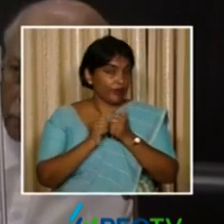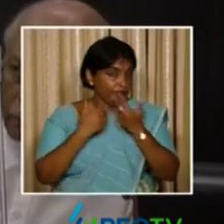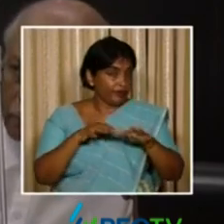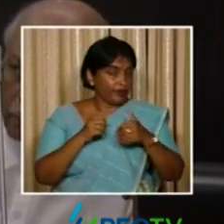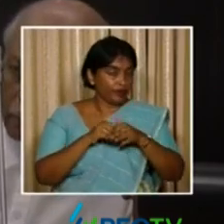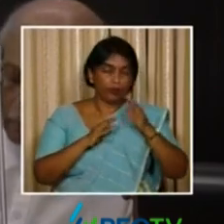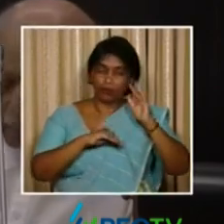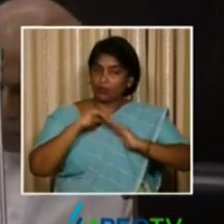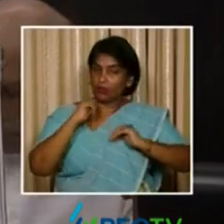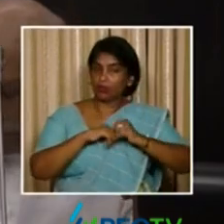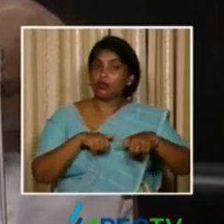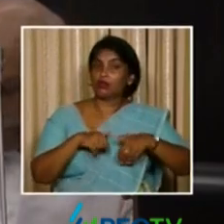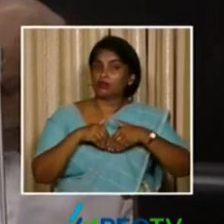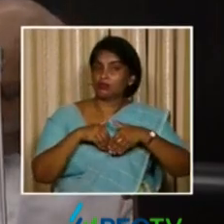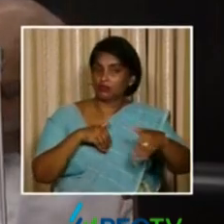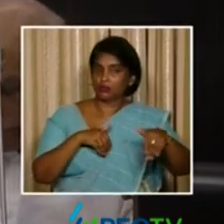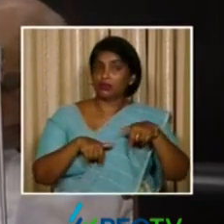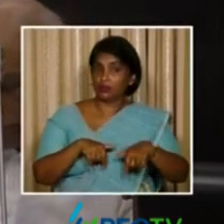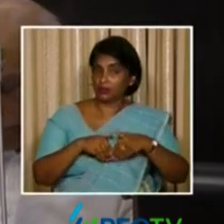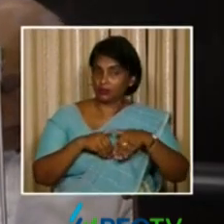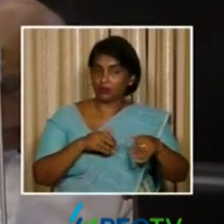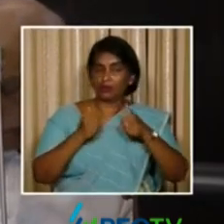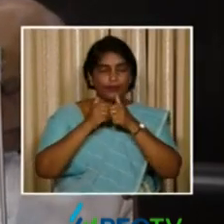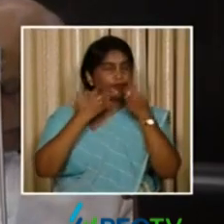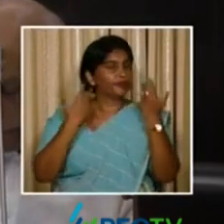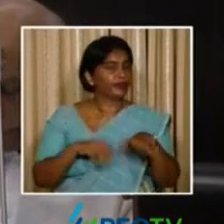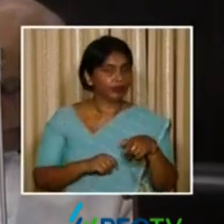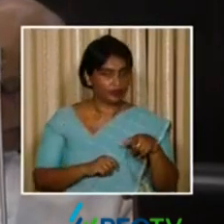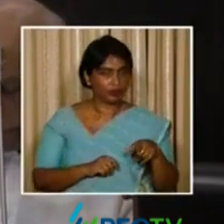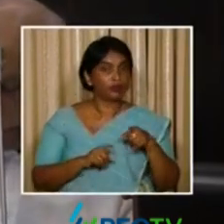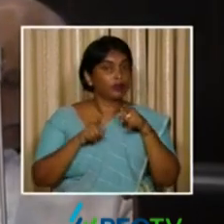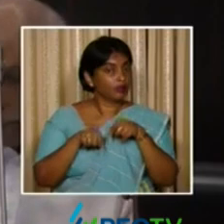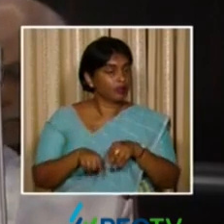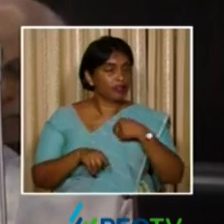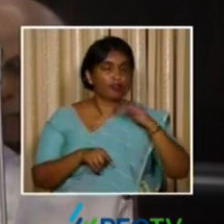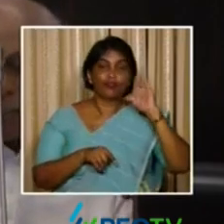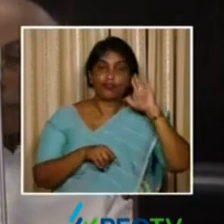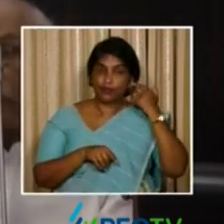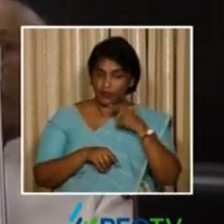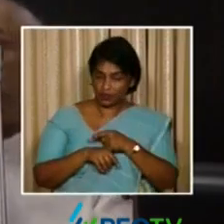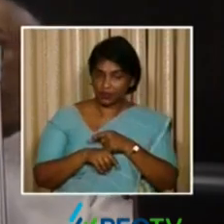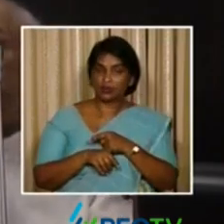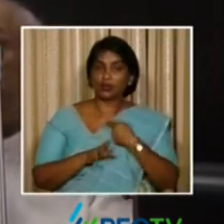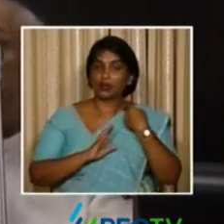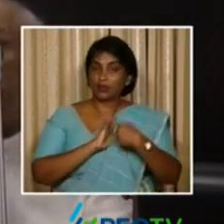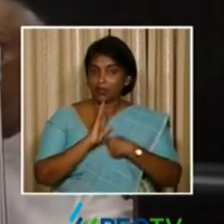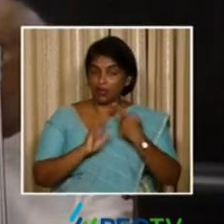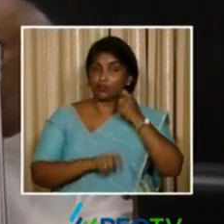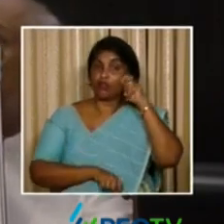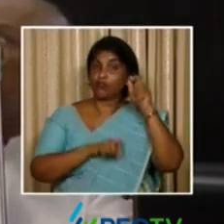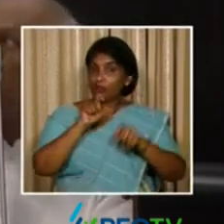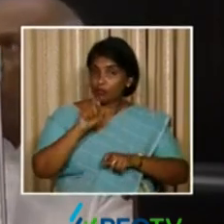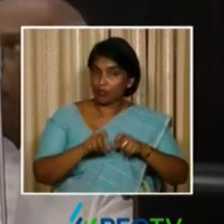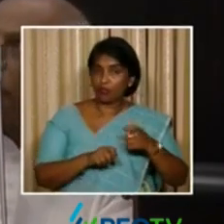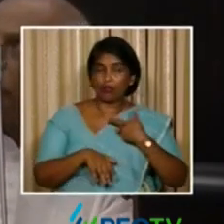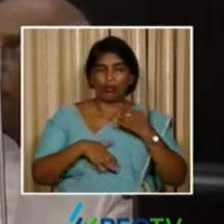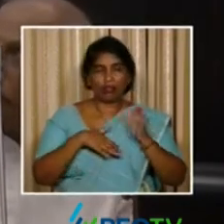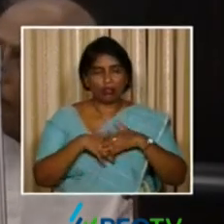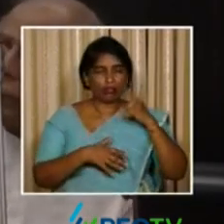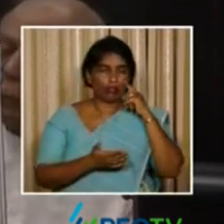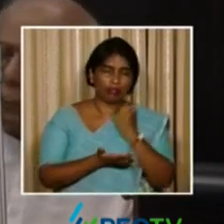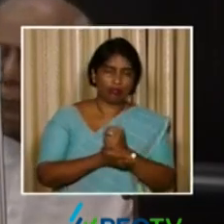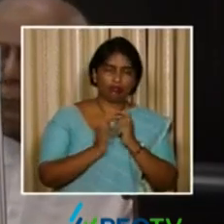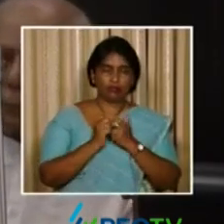நம்புகின்றேன். இருதரப்பு கடன்கள் தற்போது செலுத்தப்படுவதில்லை. பலதரப்பு மற்றும் வணிக கடன்கள் மட்டுமே செலுத்தப்படுகின்றன. சர்வதேச